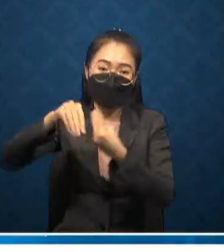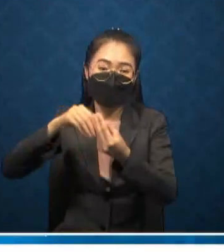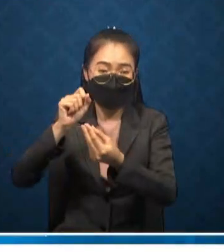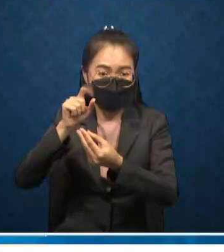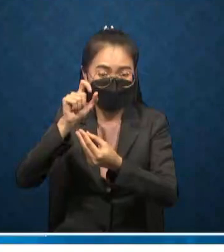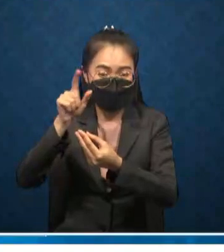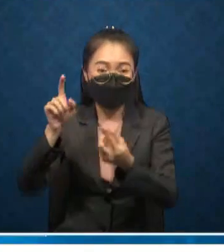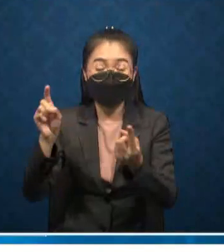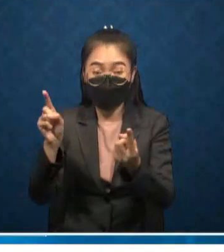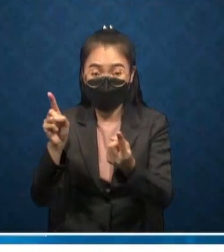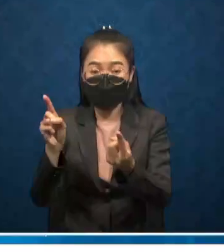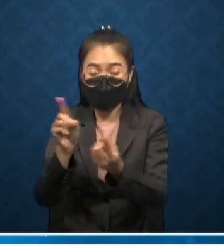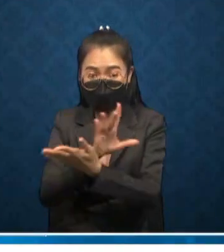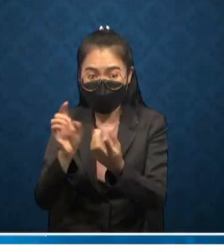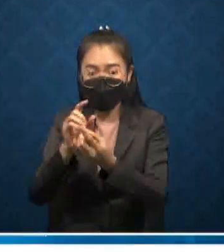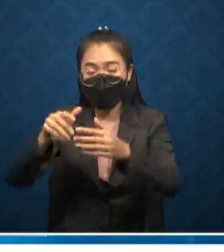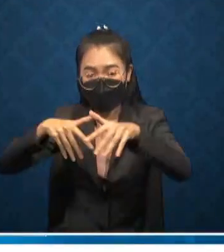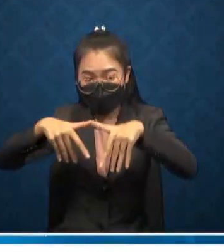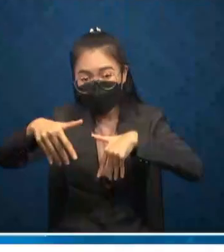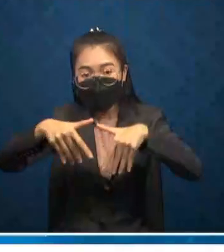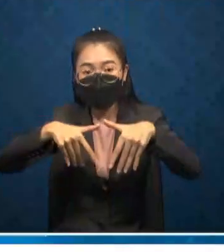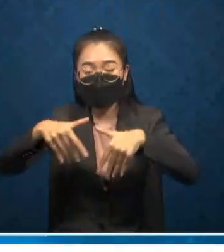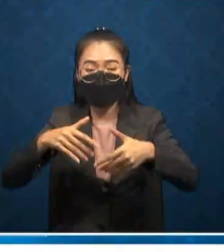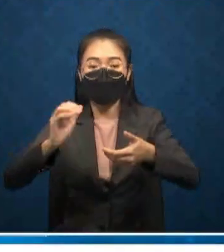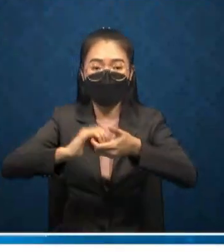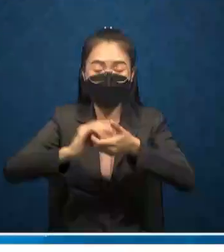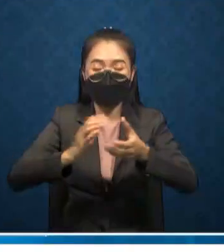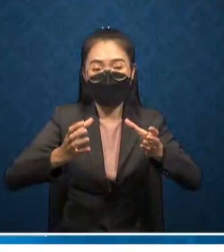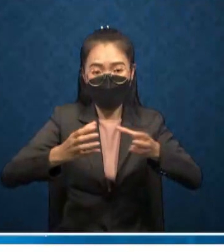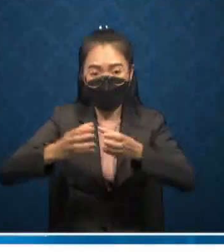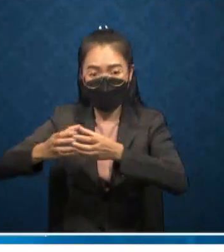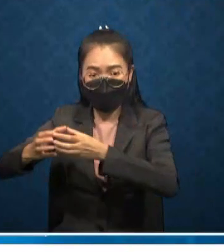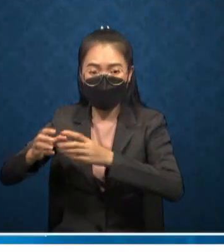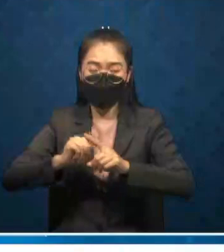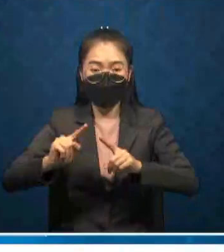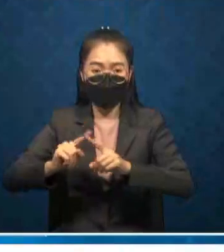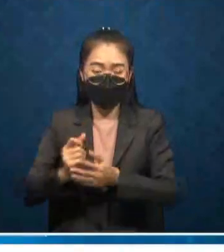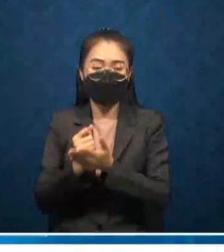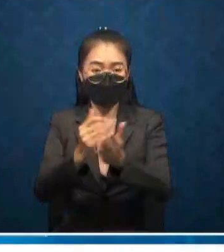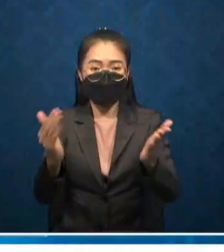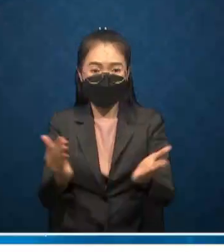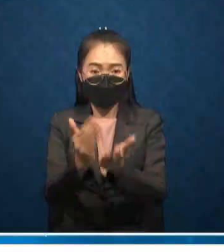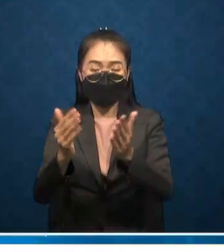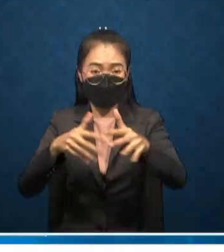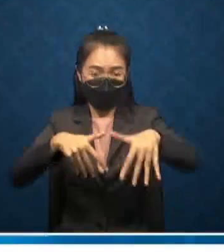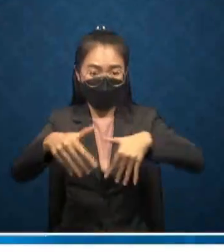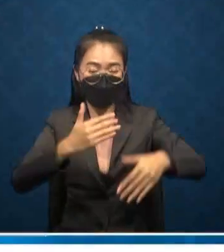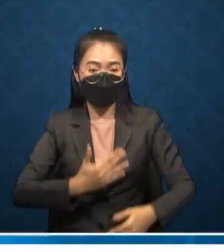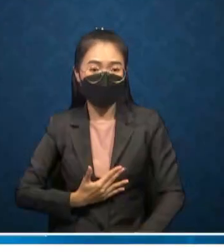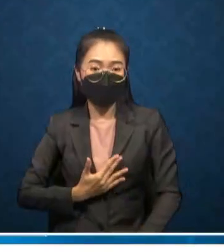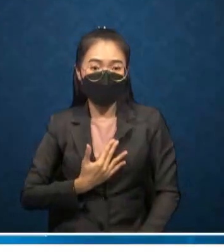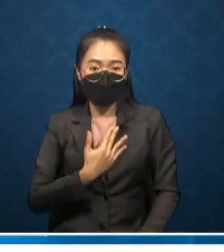การรวมกลุ่มและร้านขายต่างๆเสริมสร้างความภาคภูมิใจเพิ่มระดับความร่วมมือ